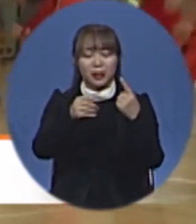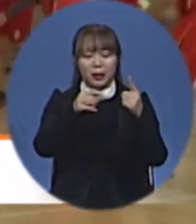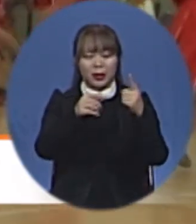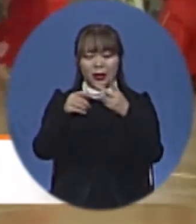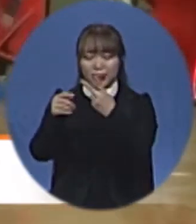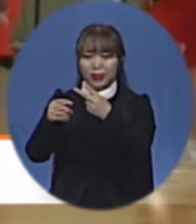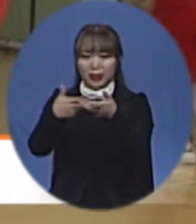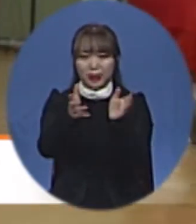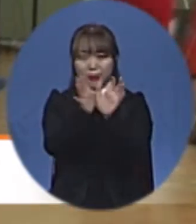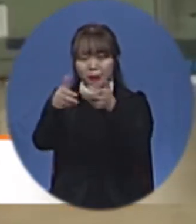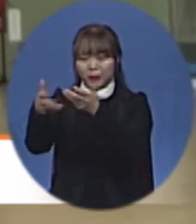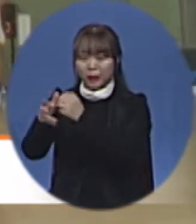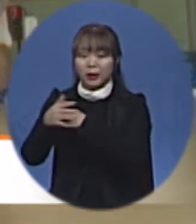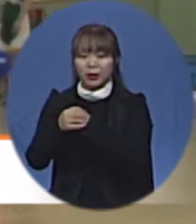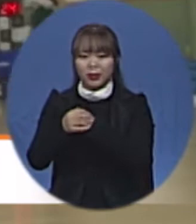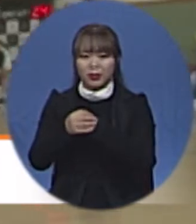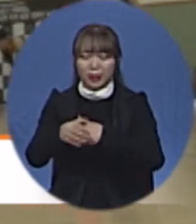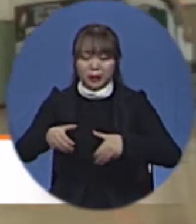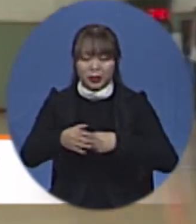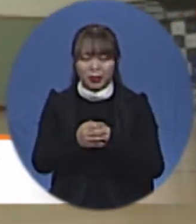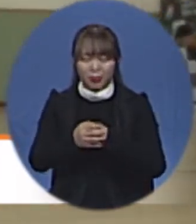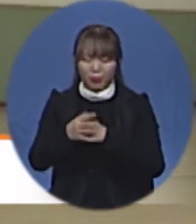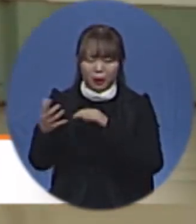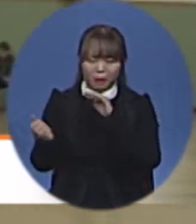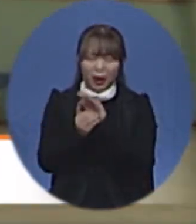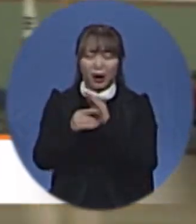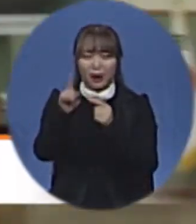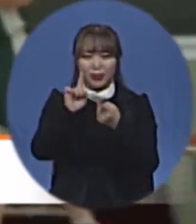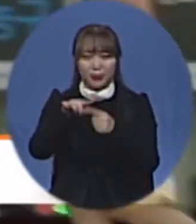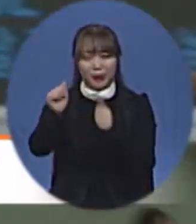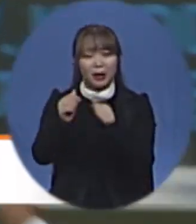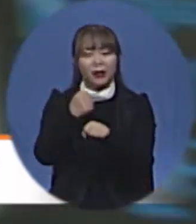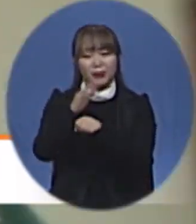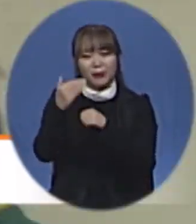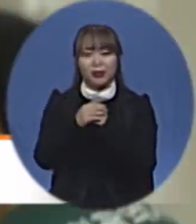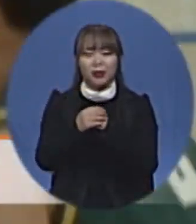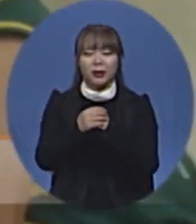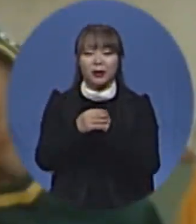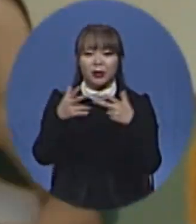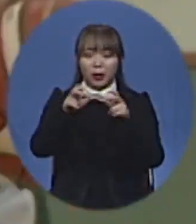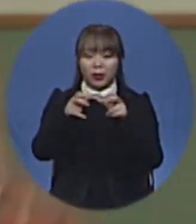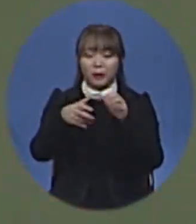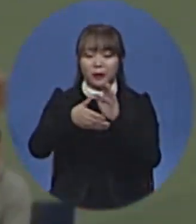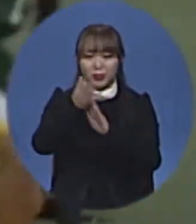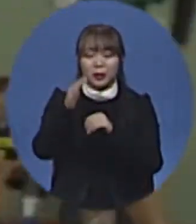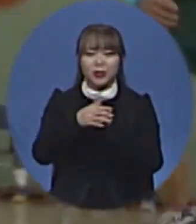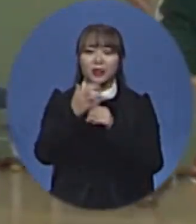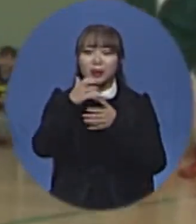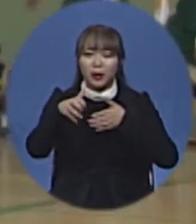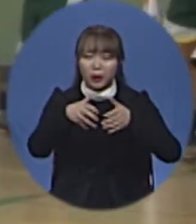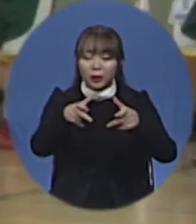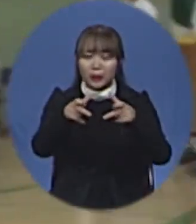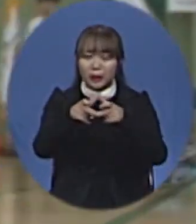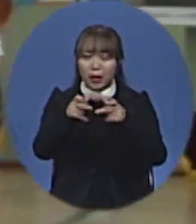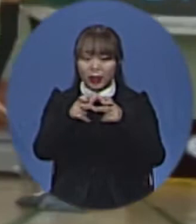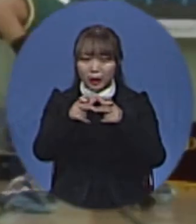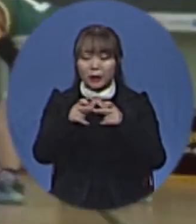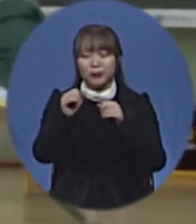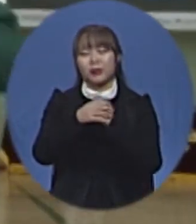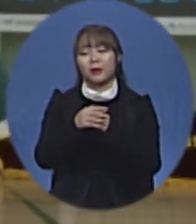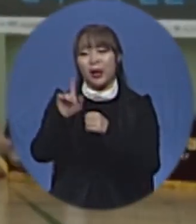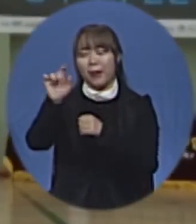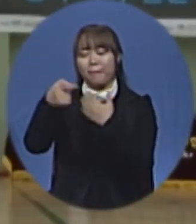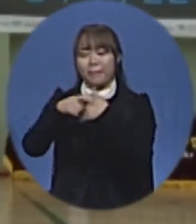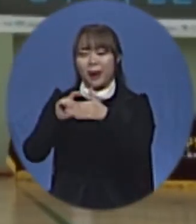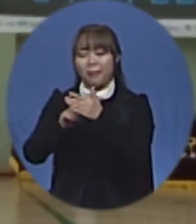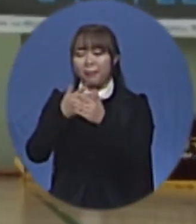팀이 챔피언 결정전을 치르게 됩니다. 이번 리그는 성남시 경기도장애인 농구협회가 주최하고 성남시